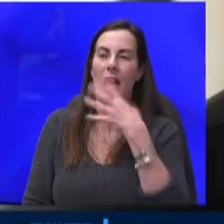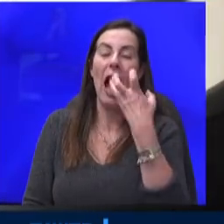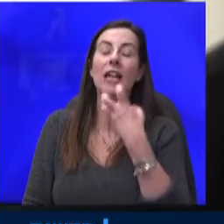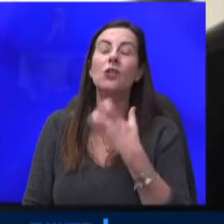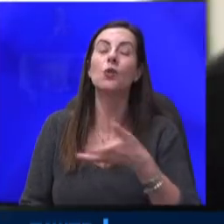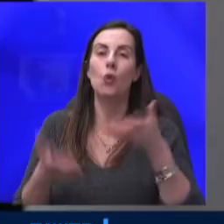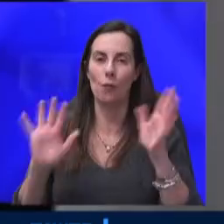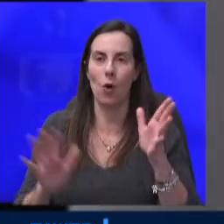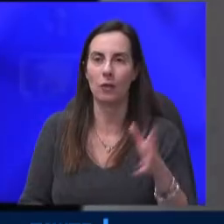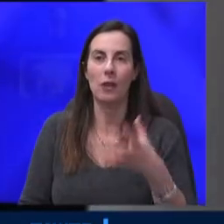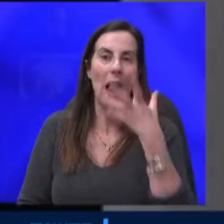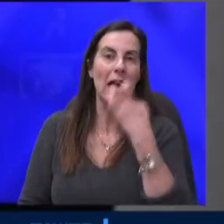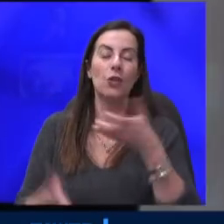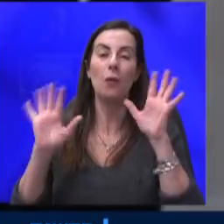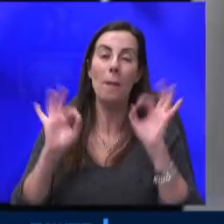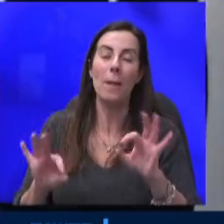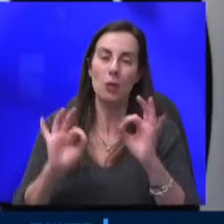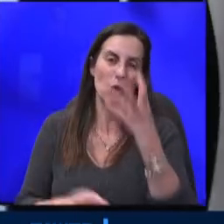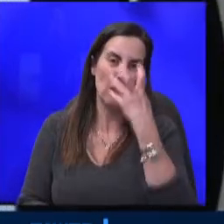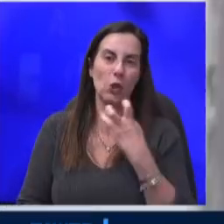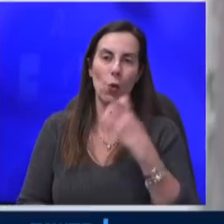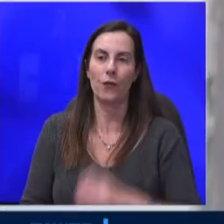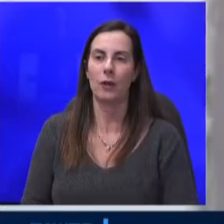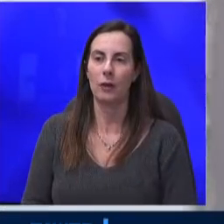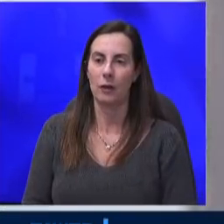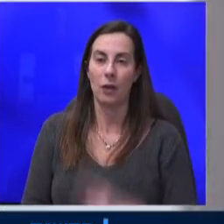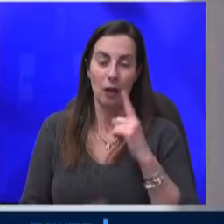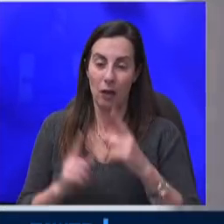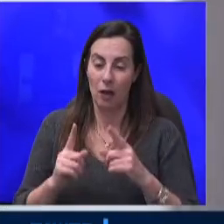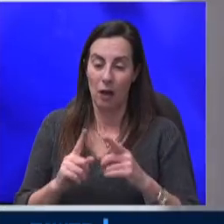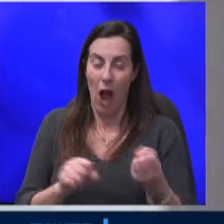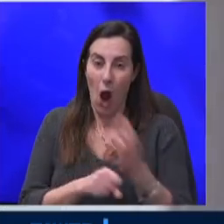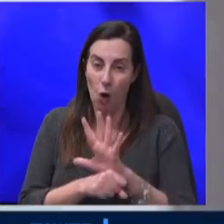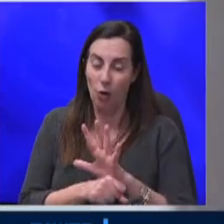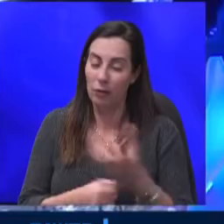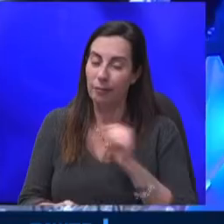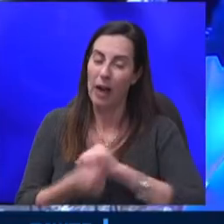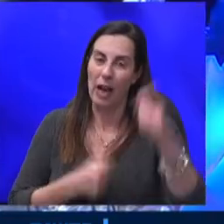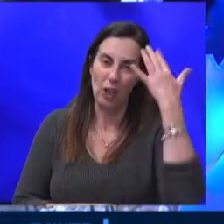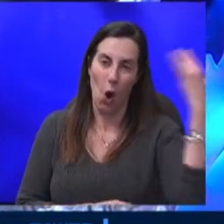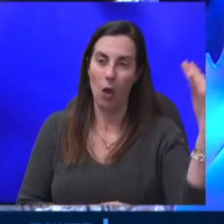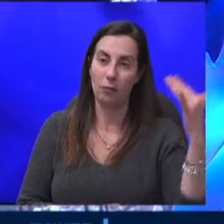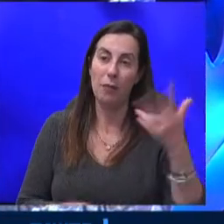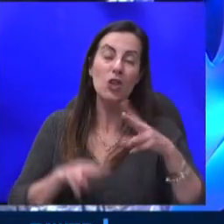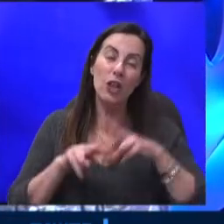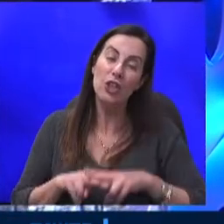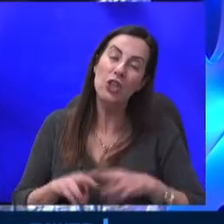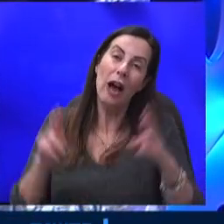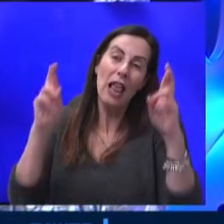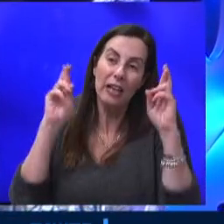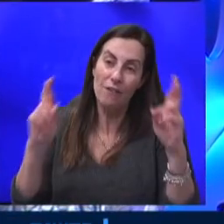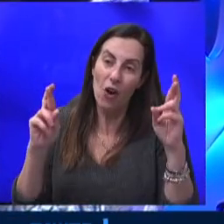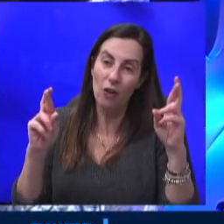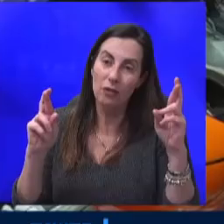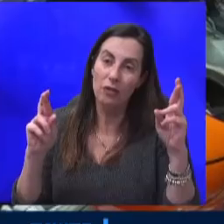מאוד, ממש עצוב. שנת הקורונה מחקה את החלום, ומה שנותר להם לקוות שהוא לא קבור מספיק